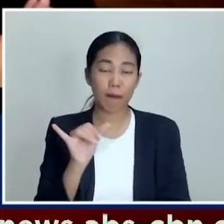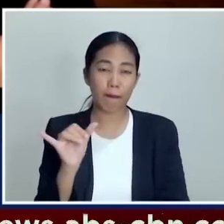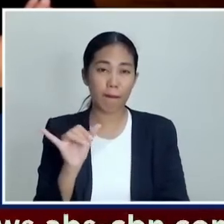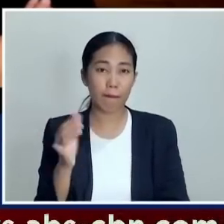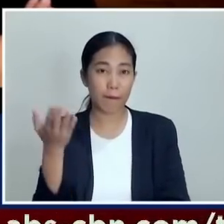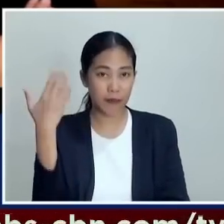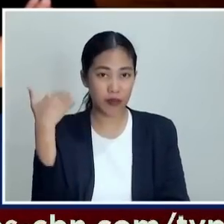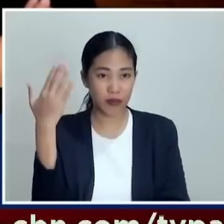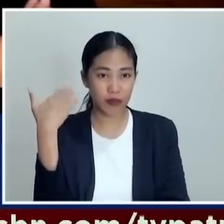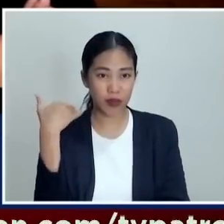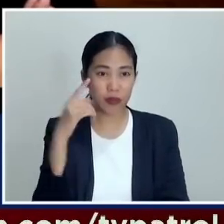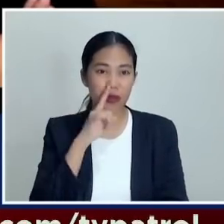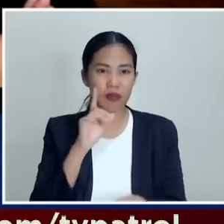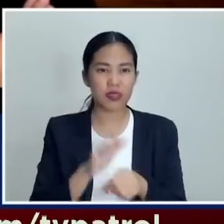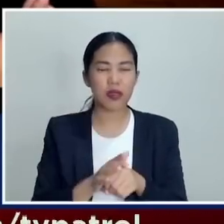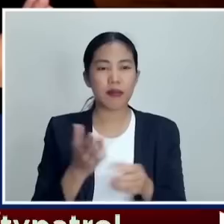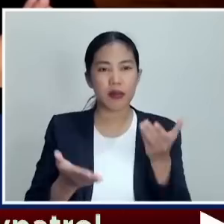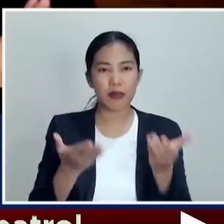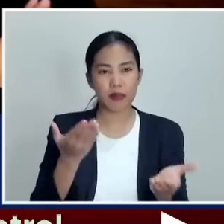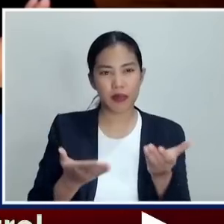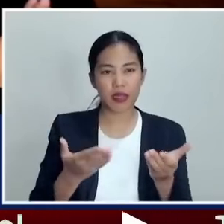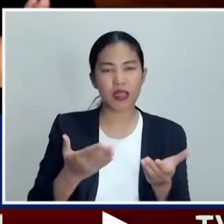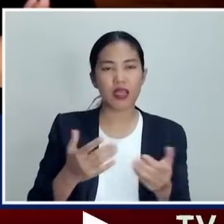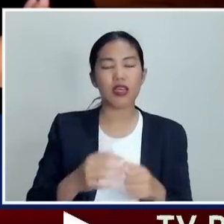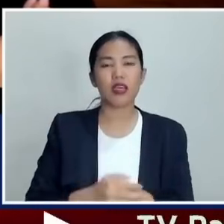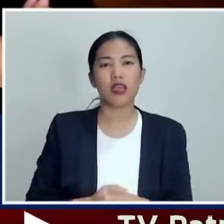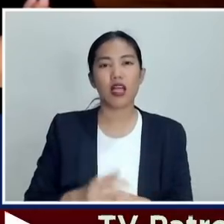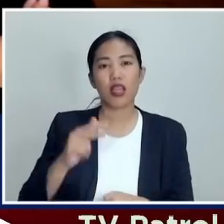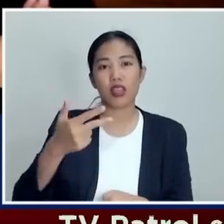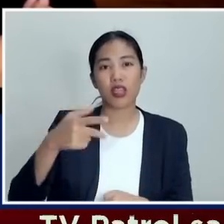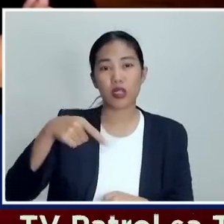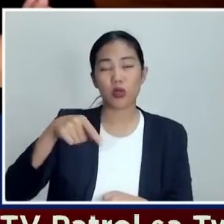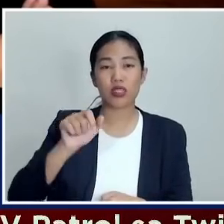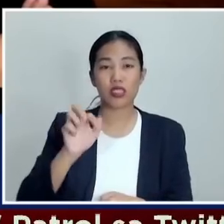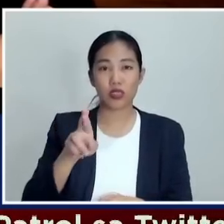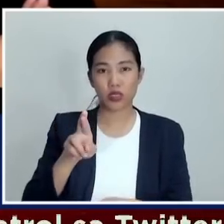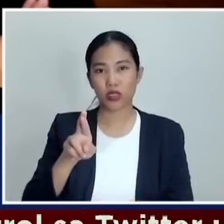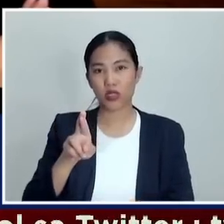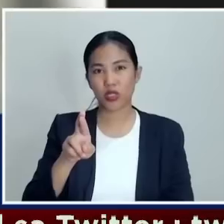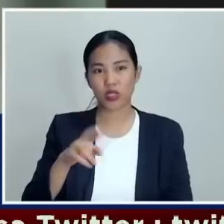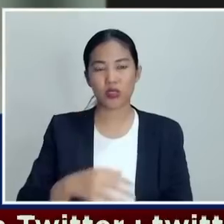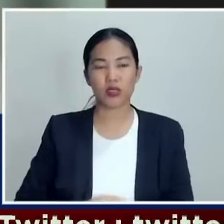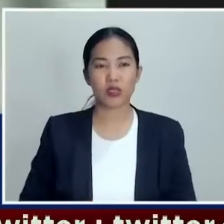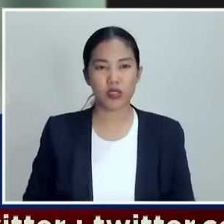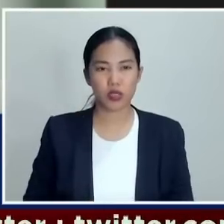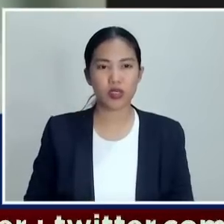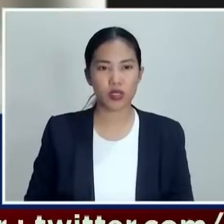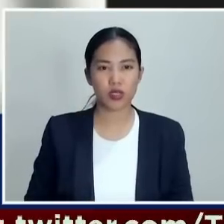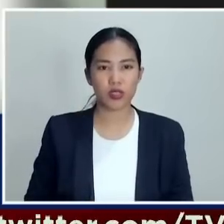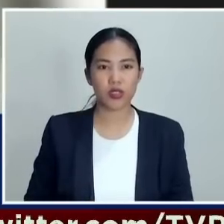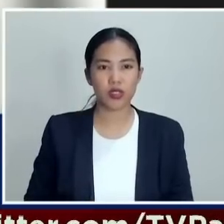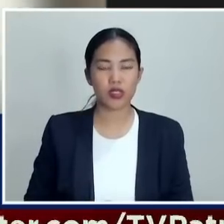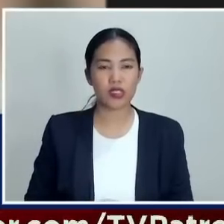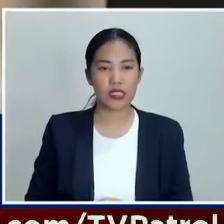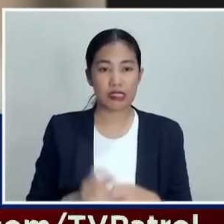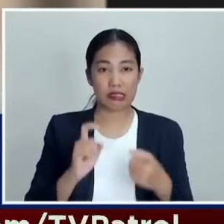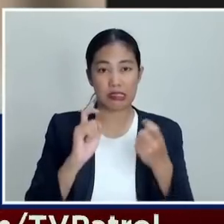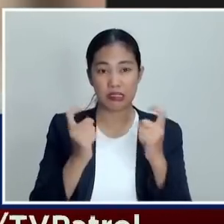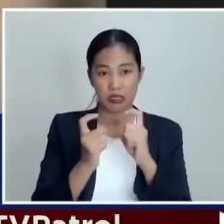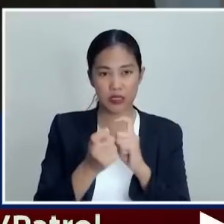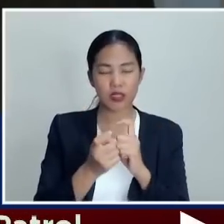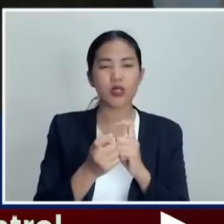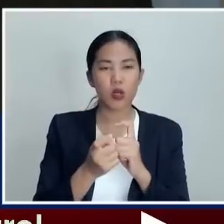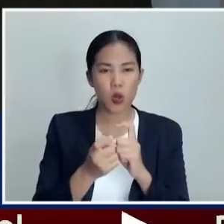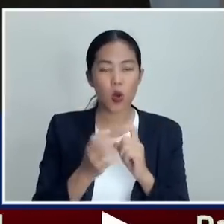dati, third quarter ang nakaschedule namin distribution reset. Pinipilit namin may matapos within the